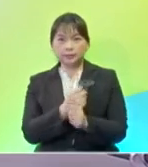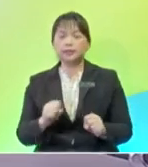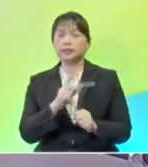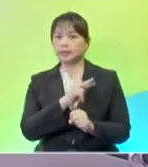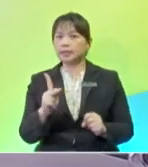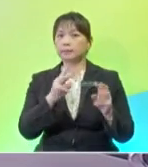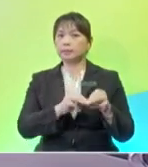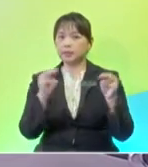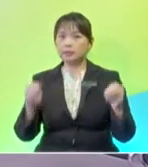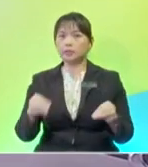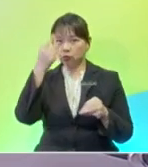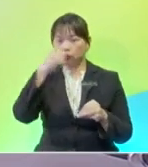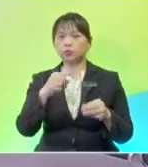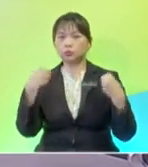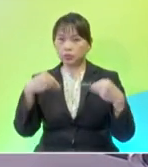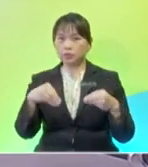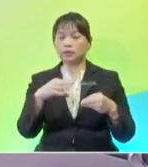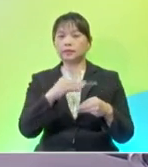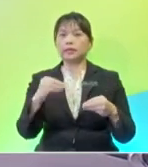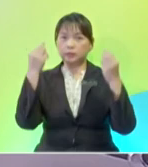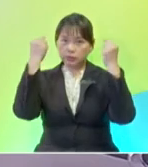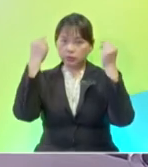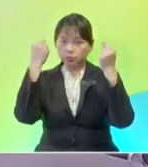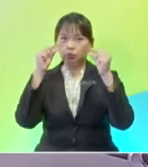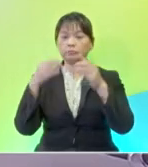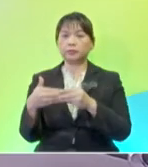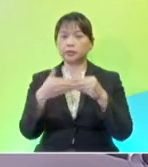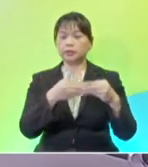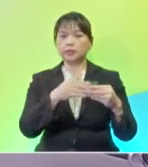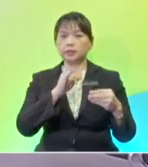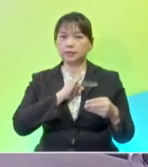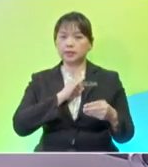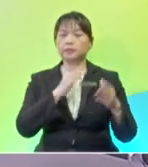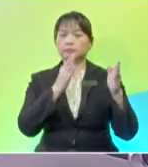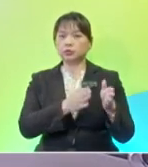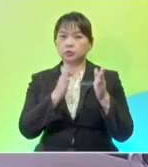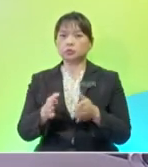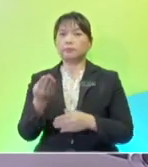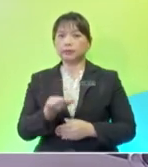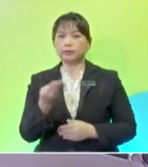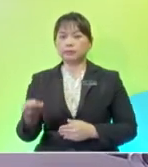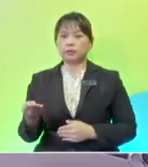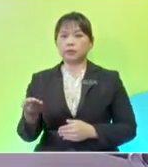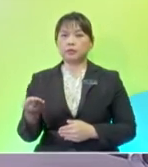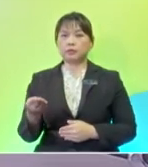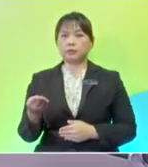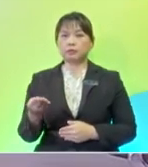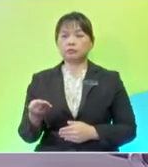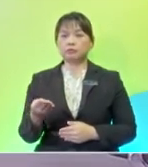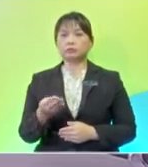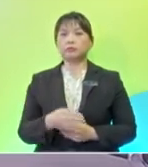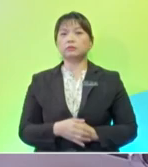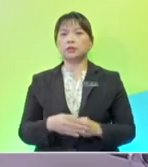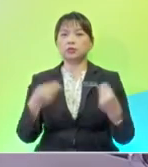sayur untuk menyusun atur bahan-bahan jualan untuk ajak kawan-kawan dapat beli